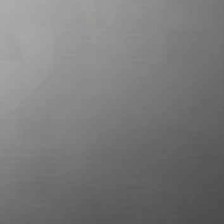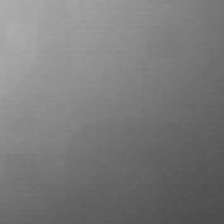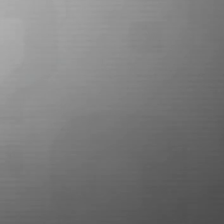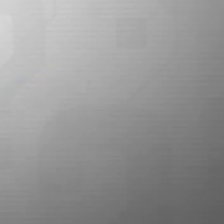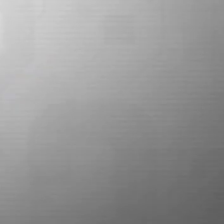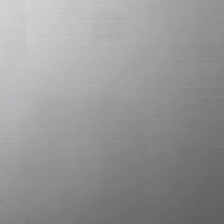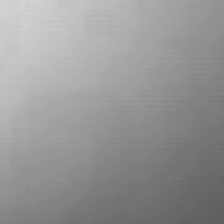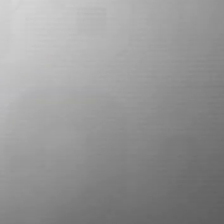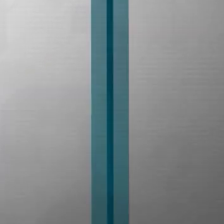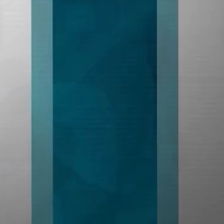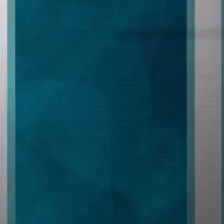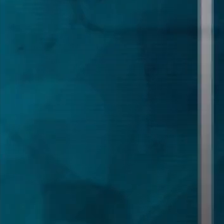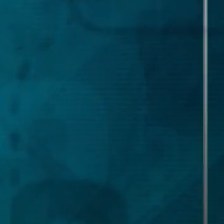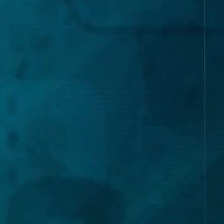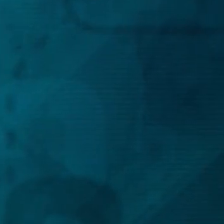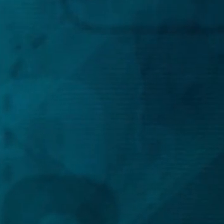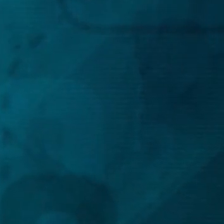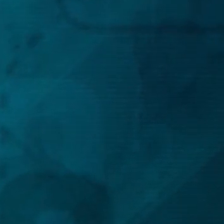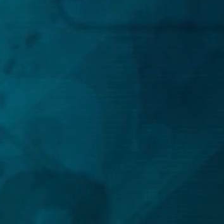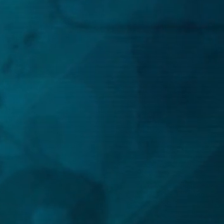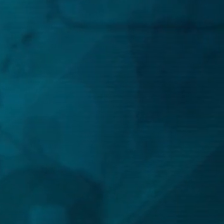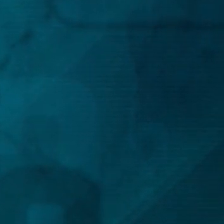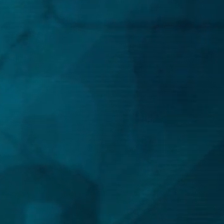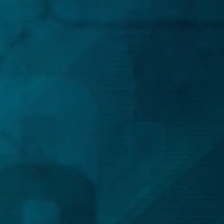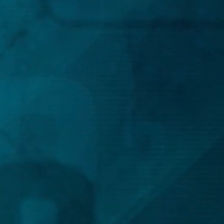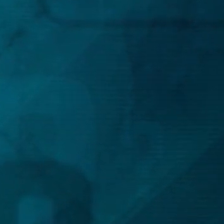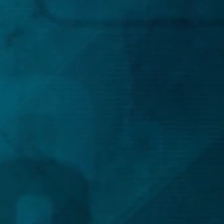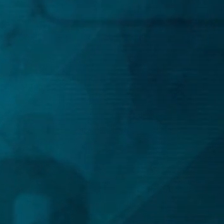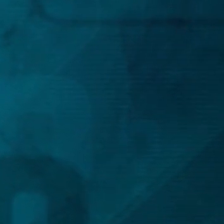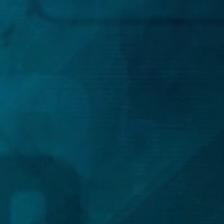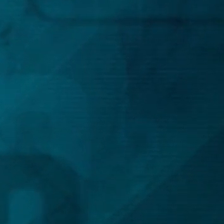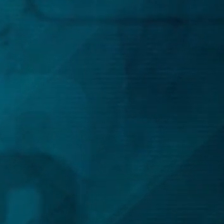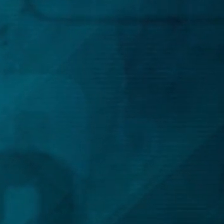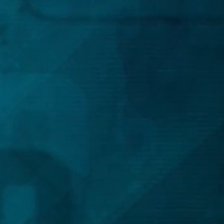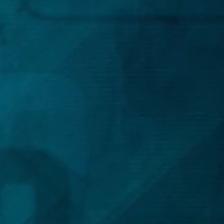muyum? Kadın değil, öğrenmek herkese farzdır.